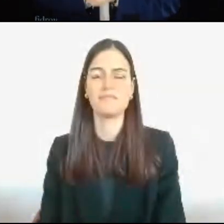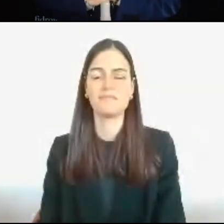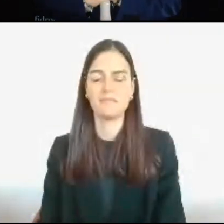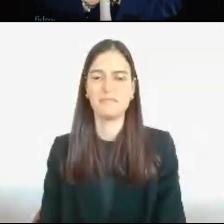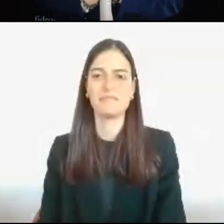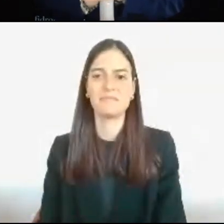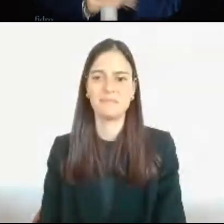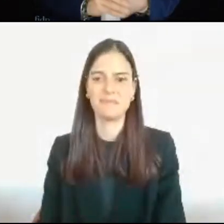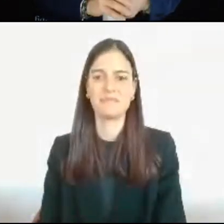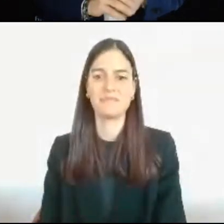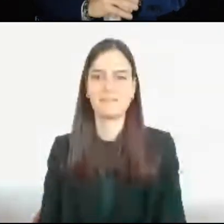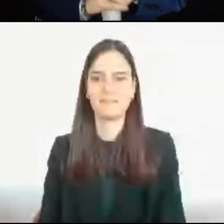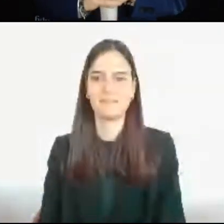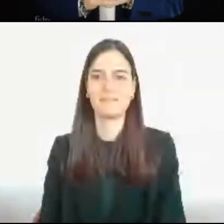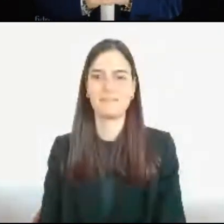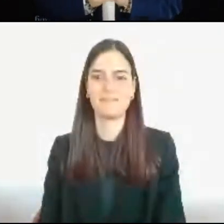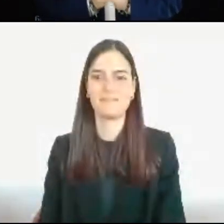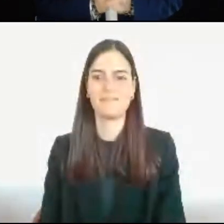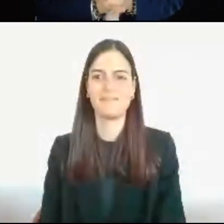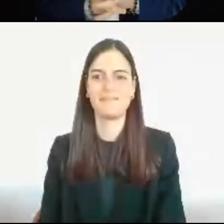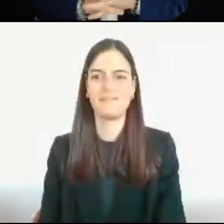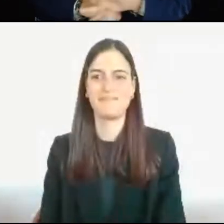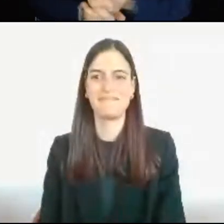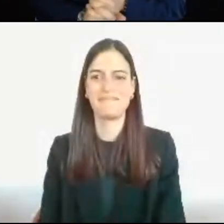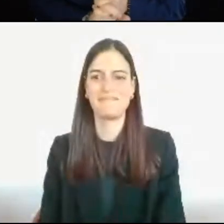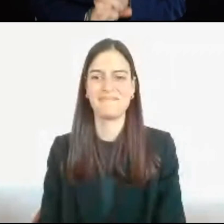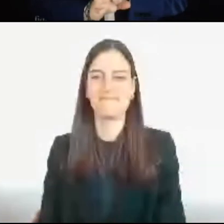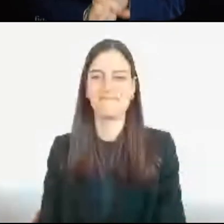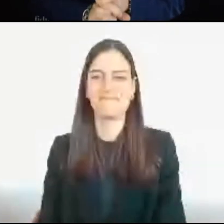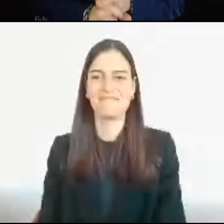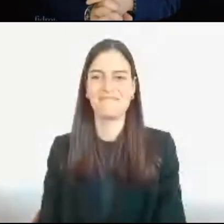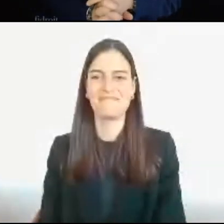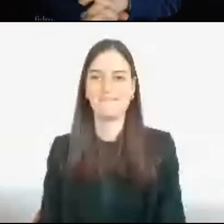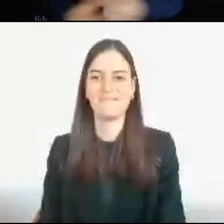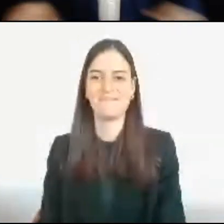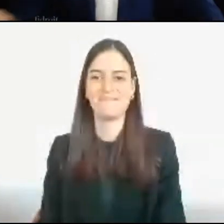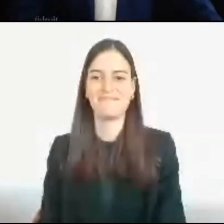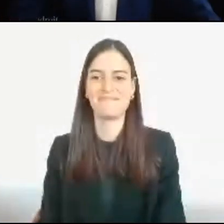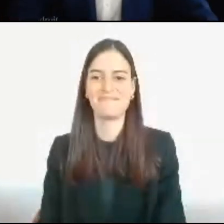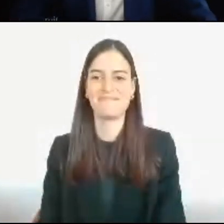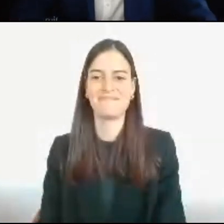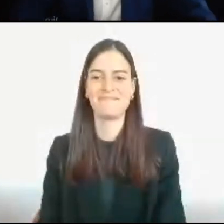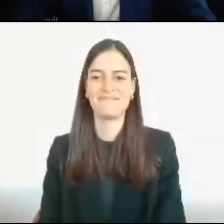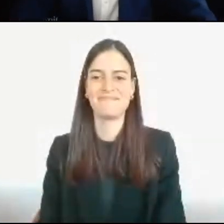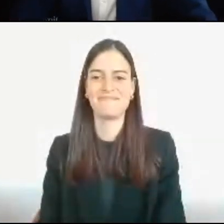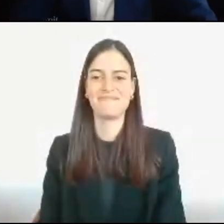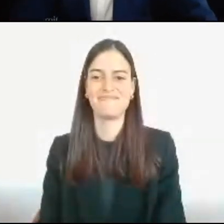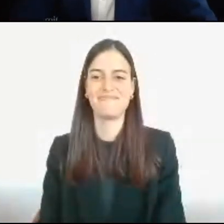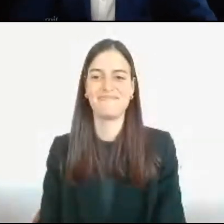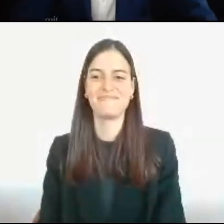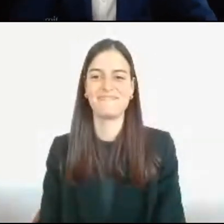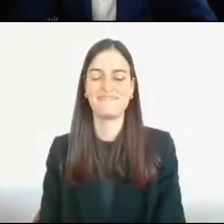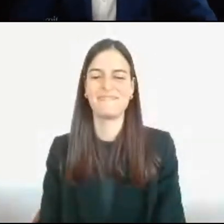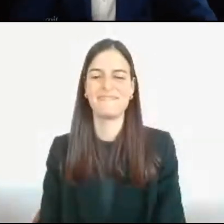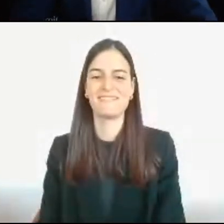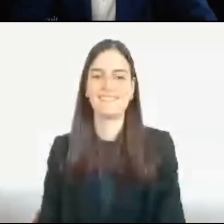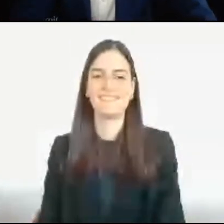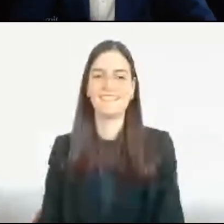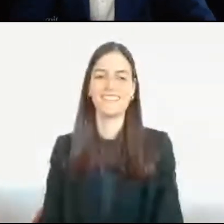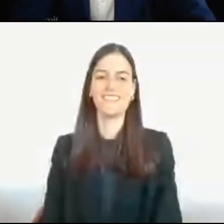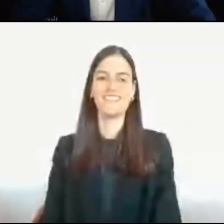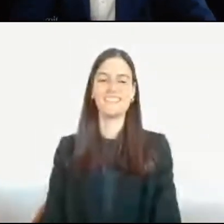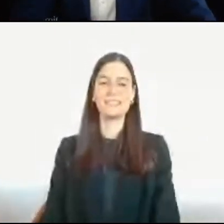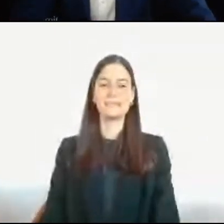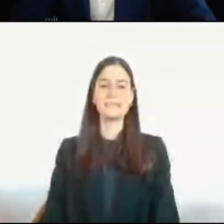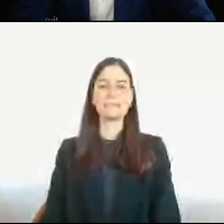qui parfois défient la gravité terrestre. Voilà mon dernier mot, Vincent. Merci beaucoup à tous